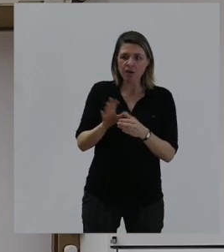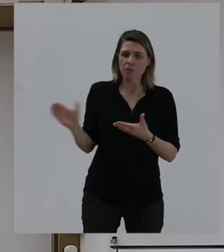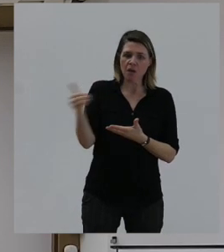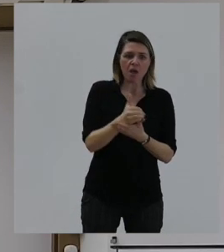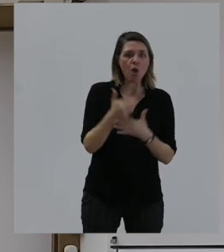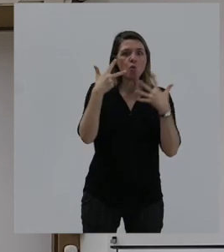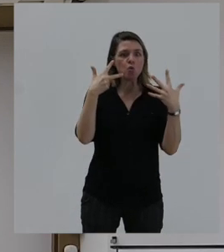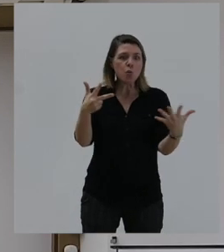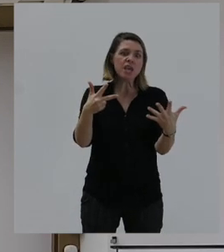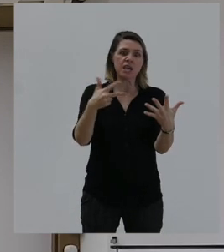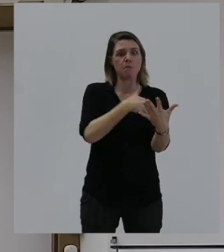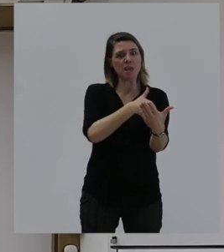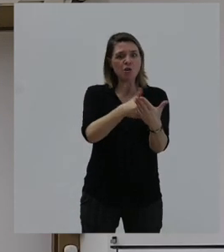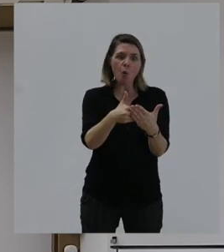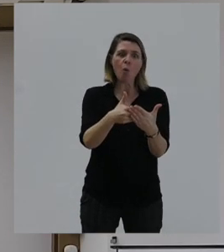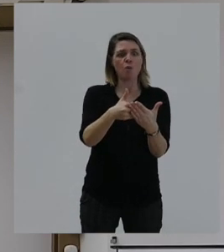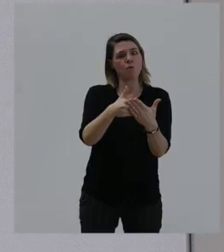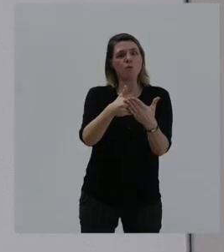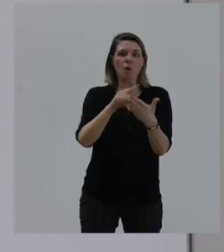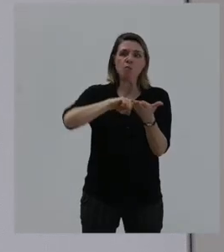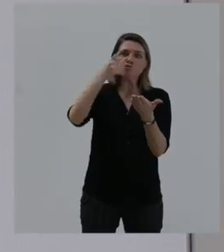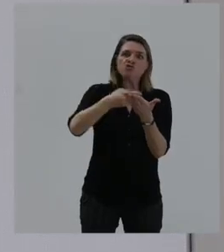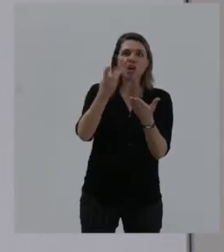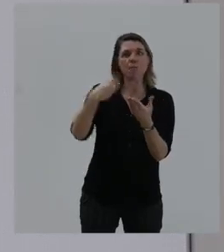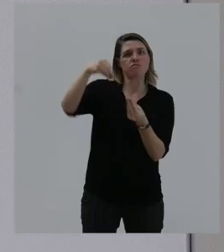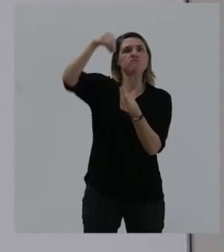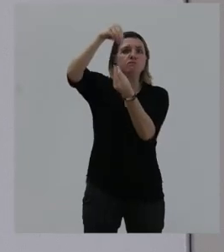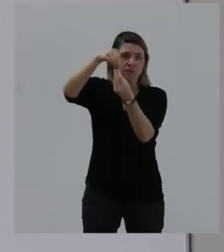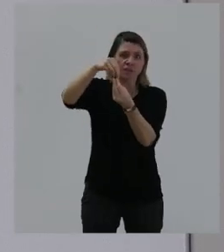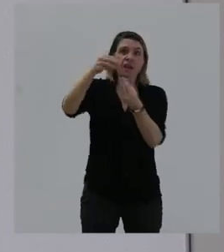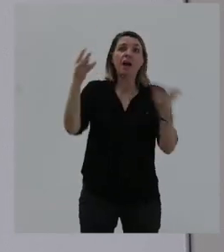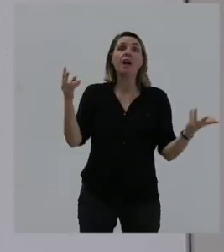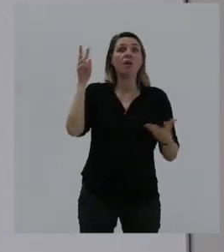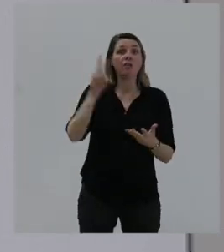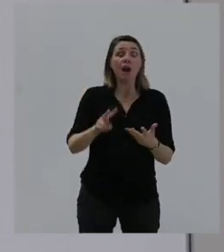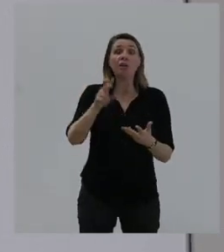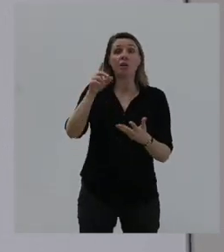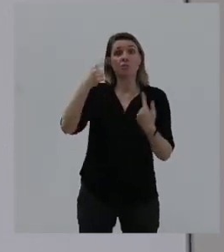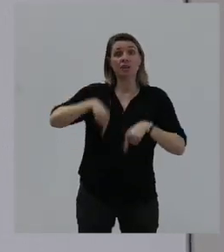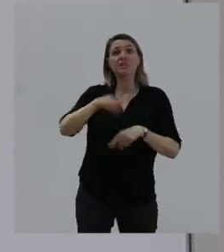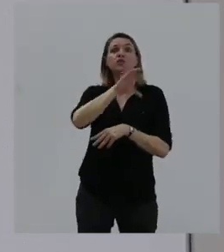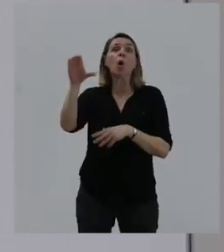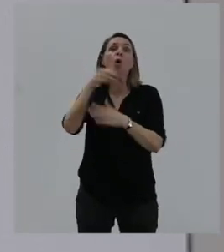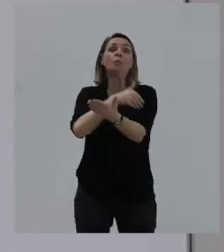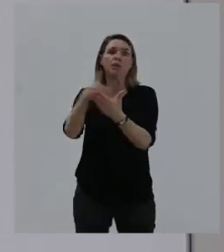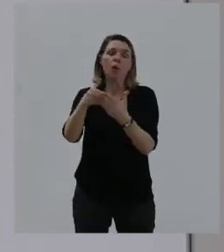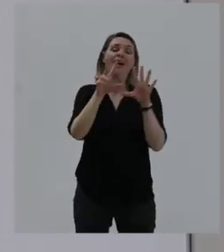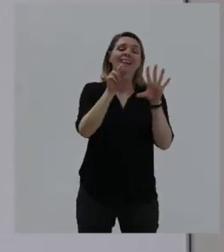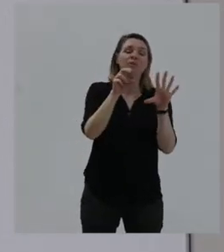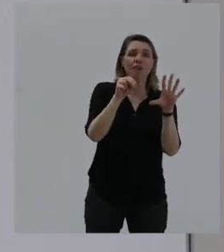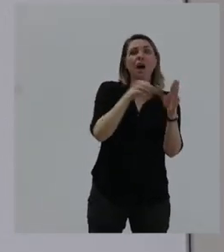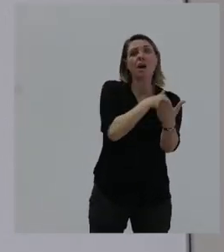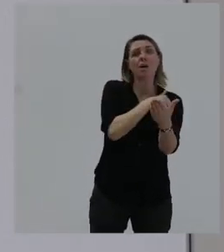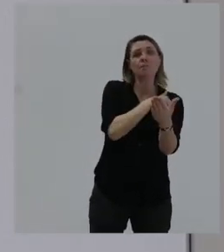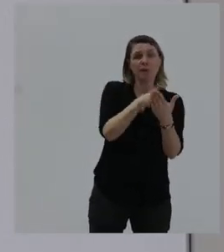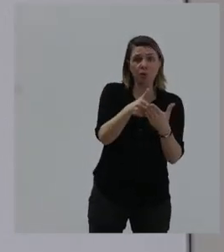8 millions d'excédents budgétaires. Le budget de l'université, c'est 100 millions. 80 millions est dédié à